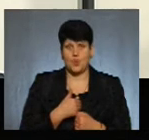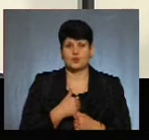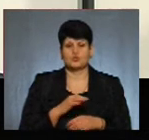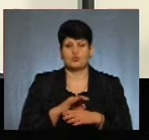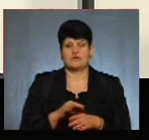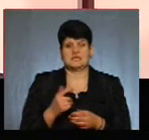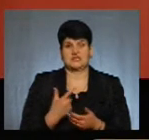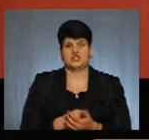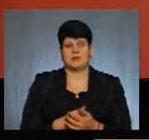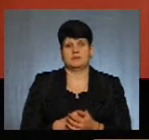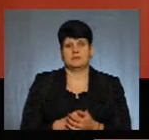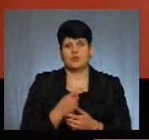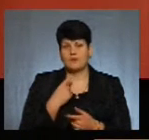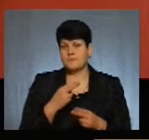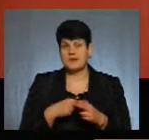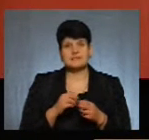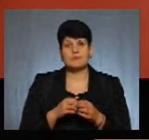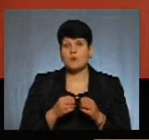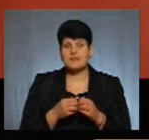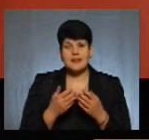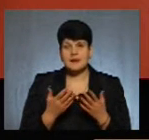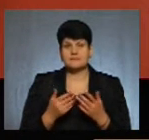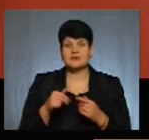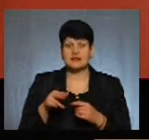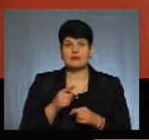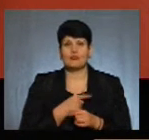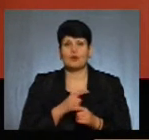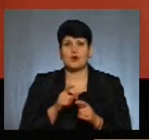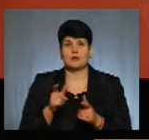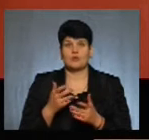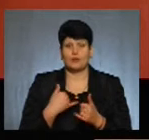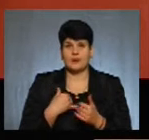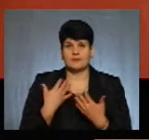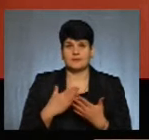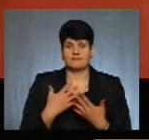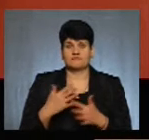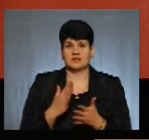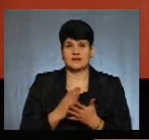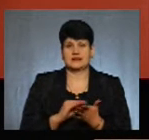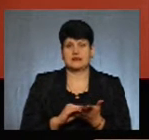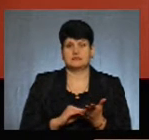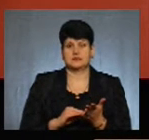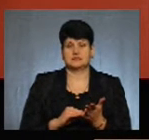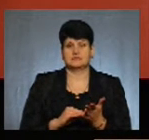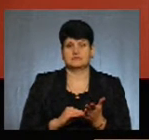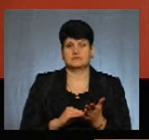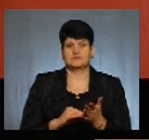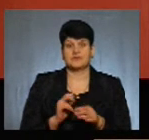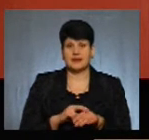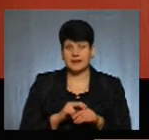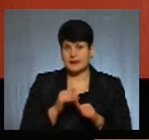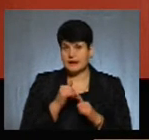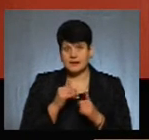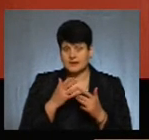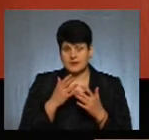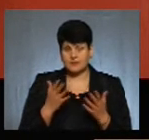я хочу провести щеплення. Ми кажемо, без проблем, йдіть в поліклініку, вона каже, але в мене є записані щеплення. Лікар, ну, не